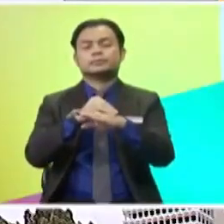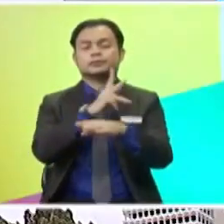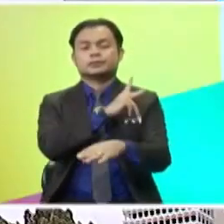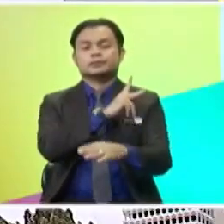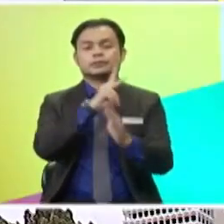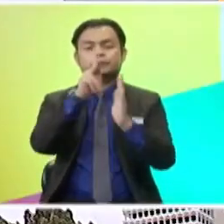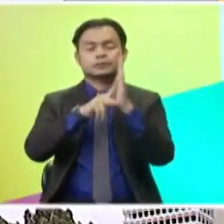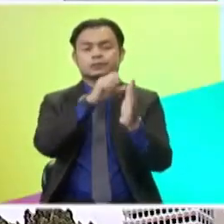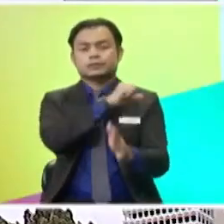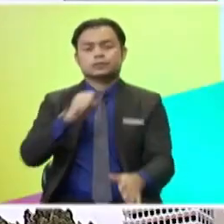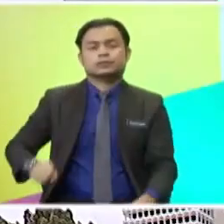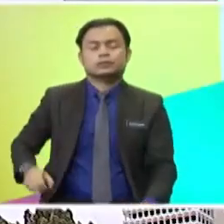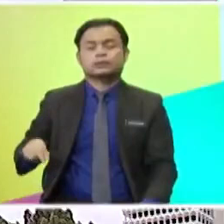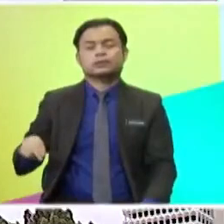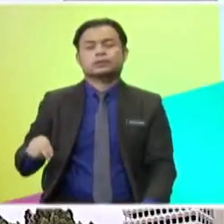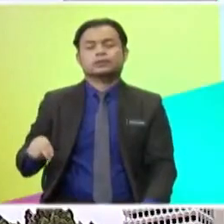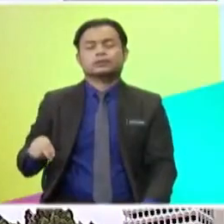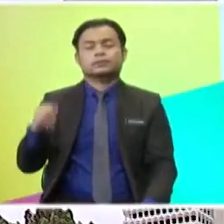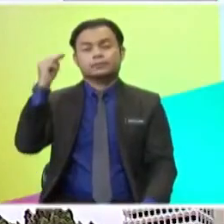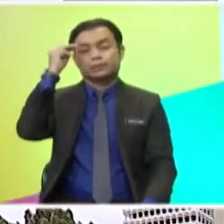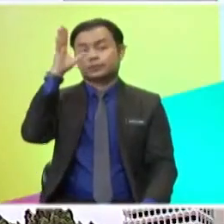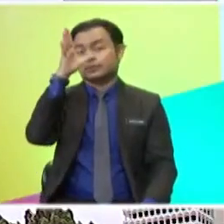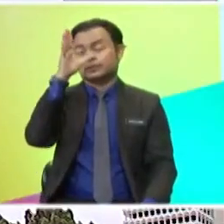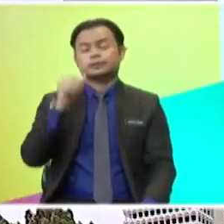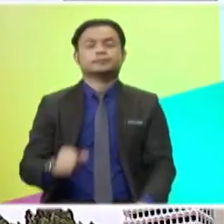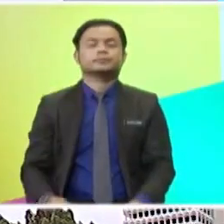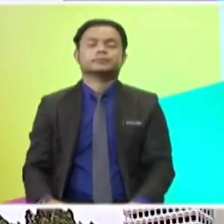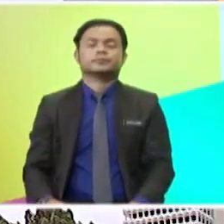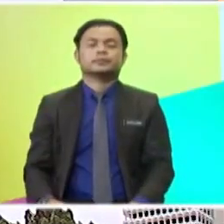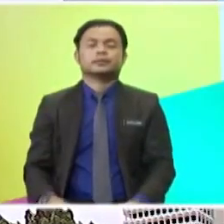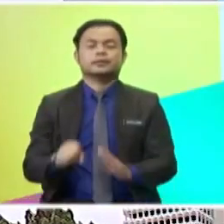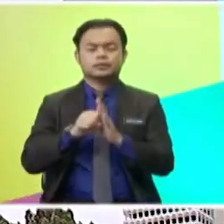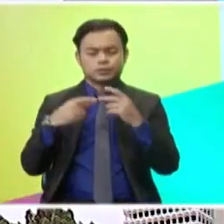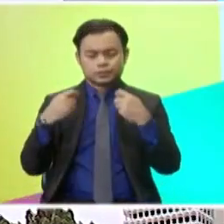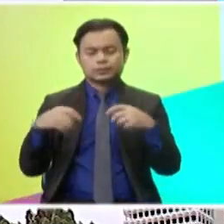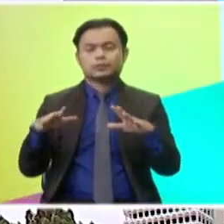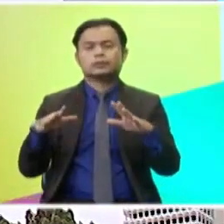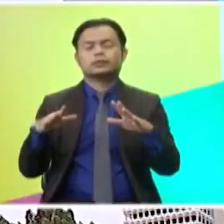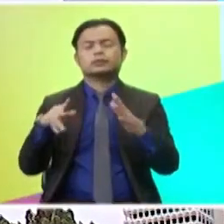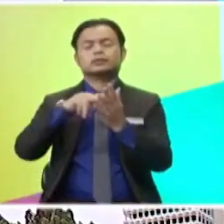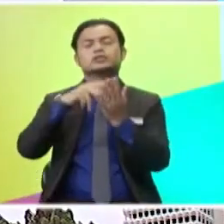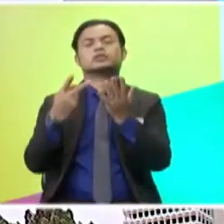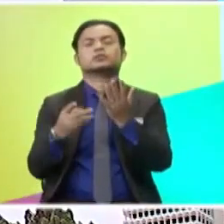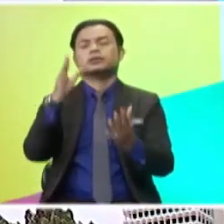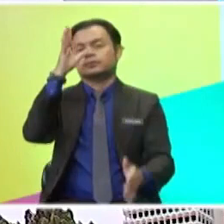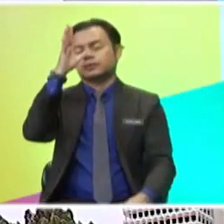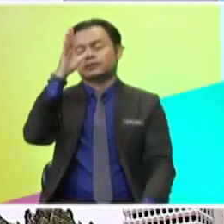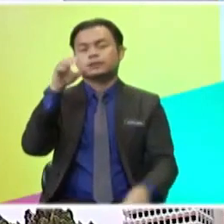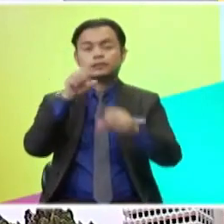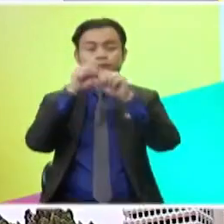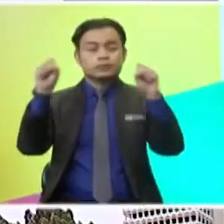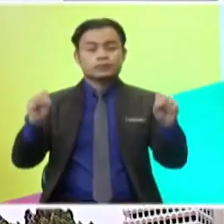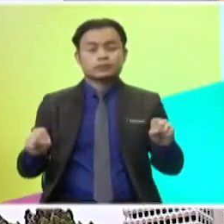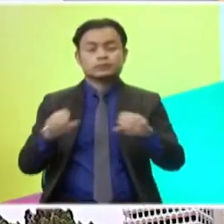sangat sangat besar. Okey, kemudian setelah kejatuhan Melaka ke tangan Portugis, sistem beraja itu tidak